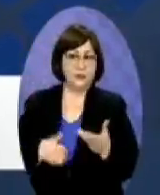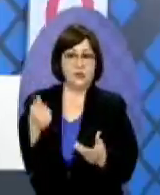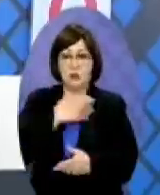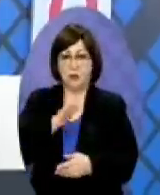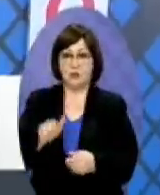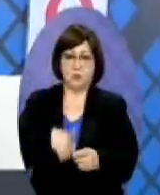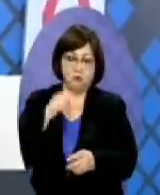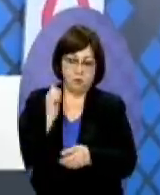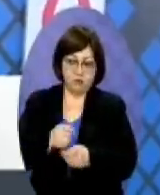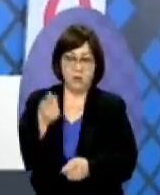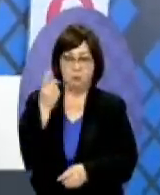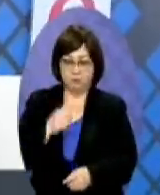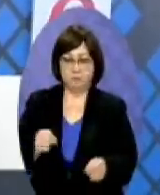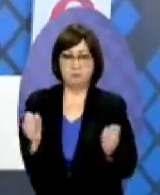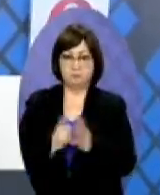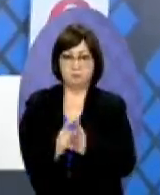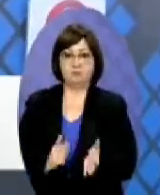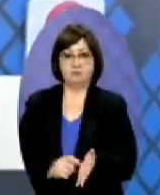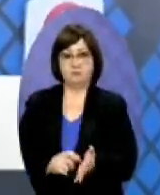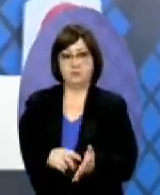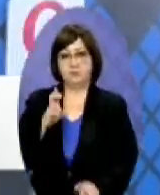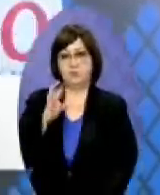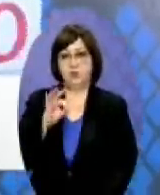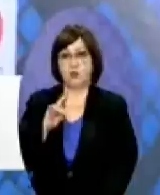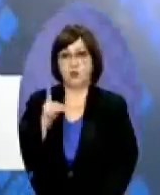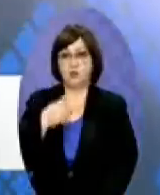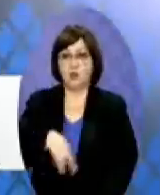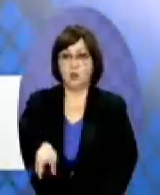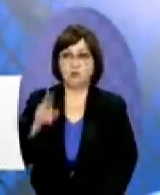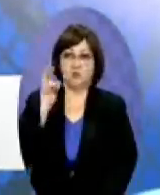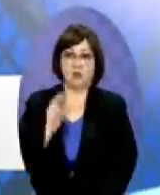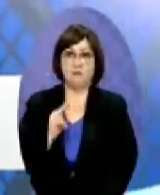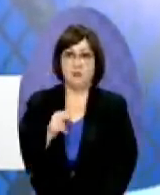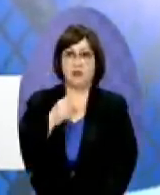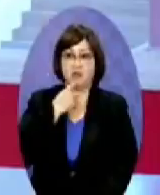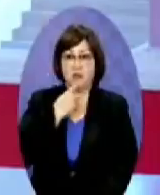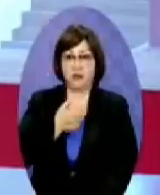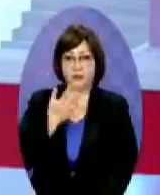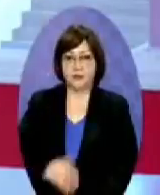оролцооч мөн чухал гэж Болор Софт компанийн хэллээ.